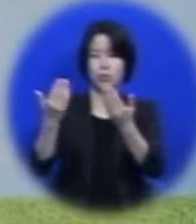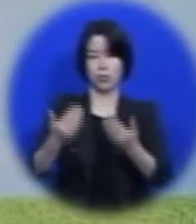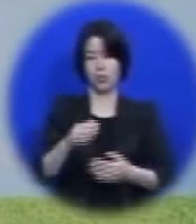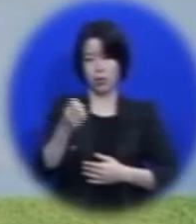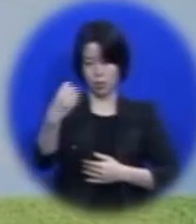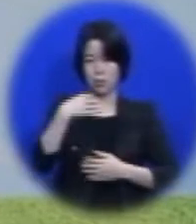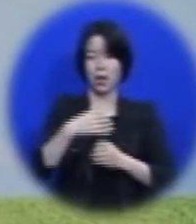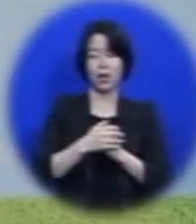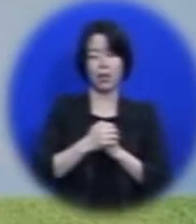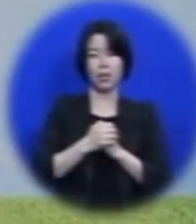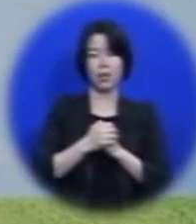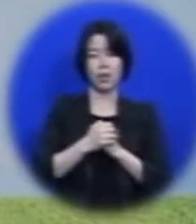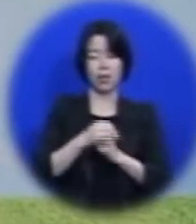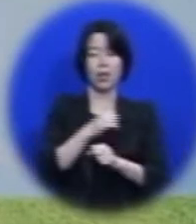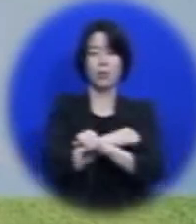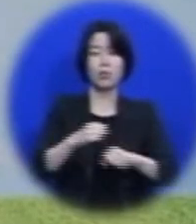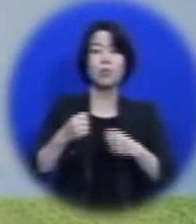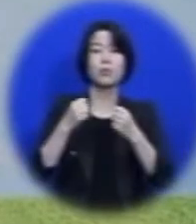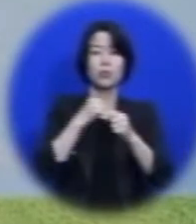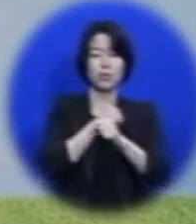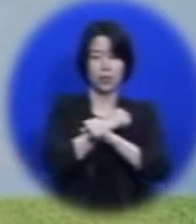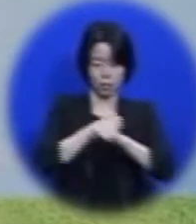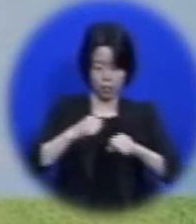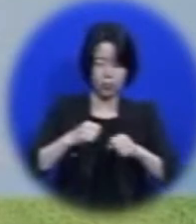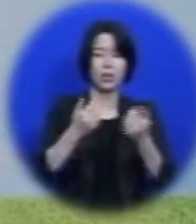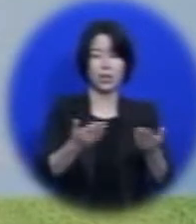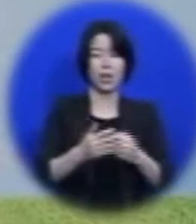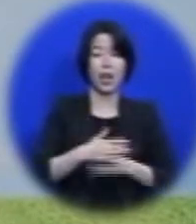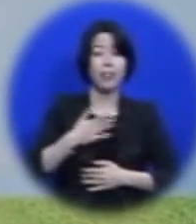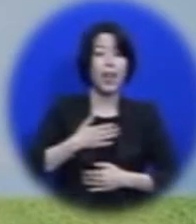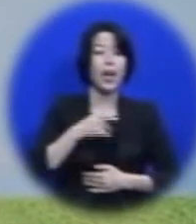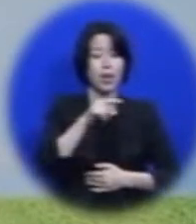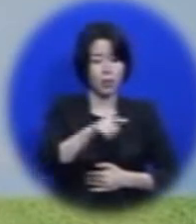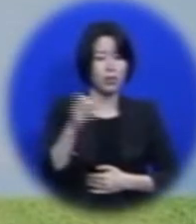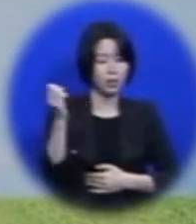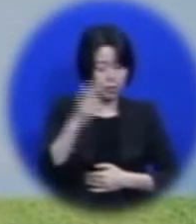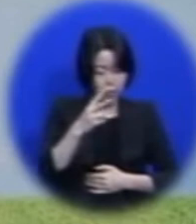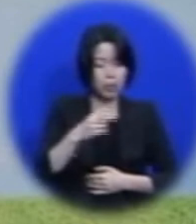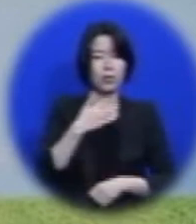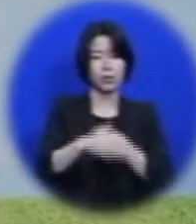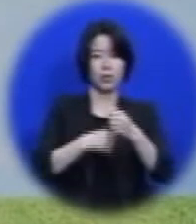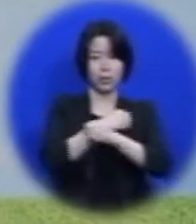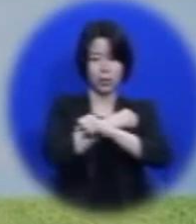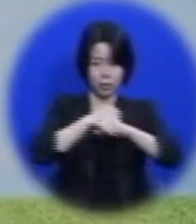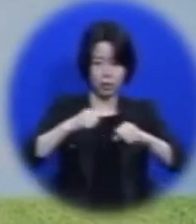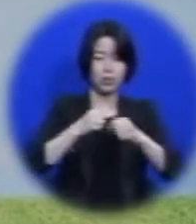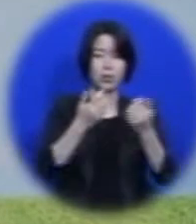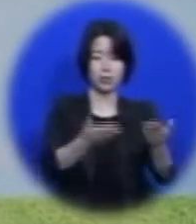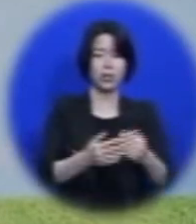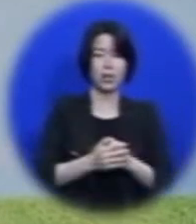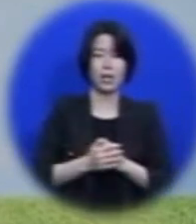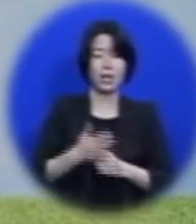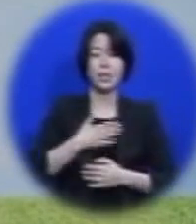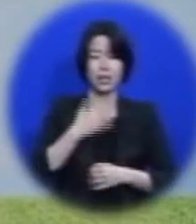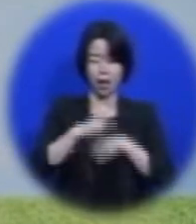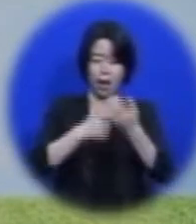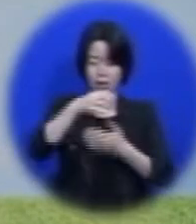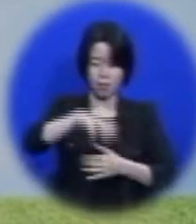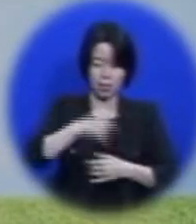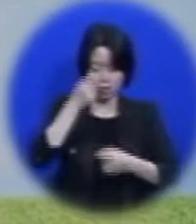하셨습니다. 용서한다. 내가 너를 다시 용서한다. 제가 하나님 앞에